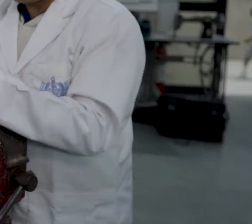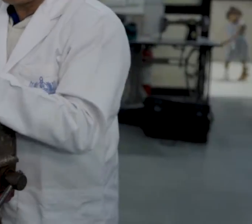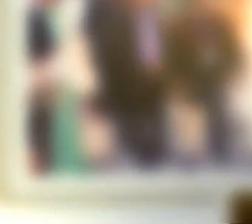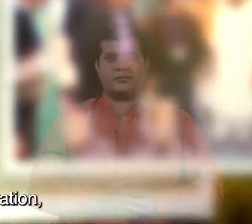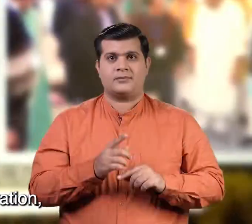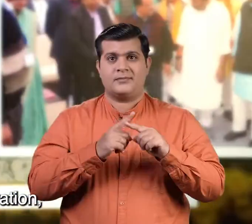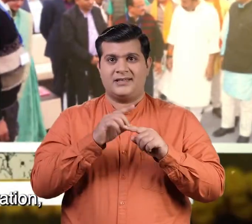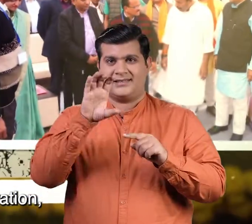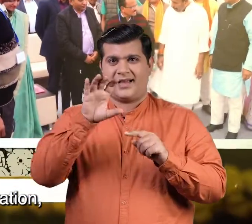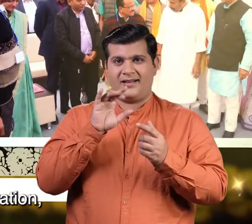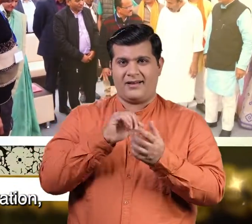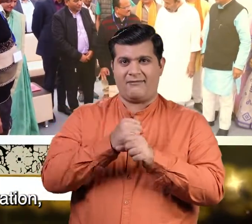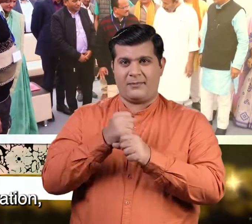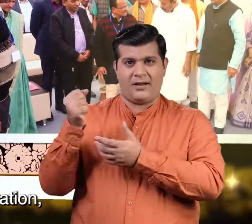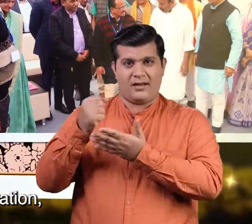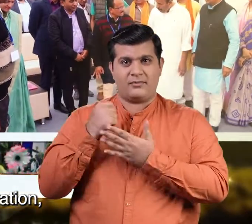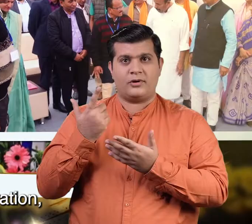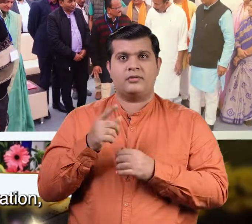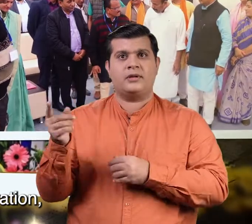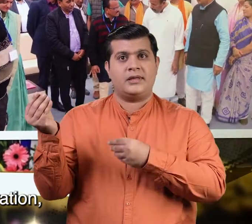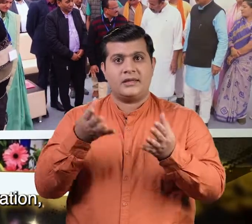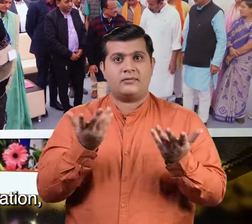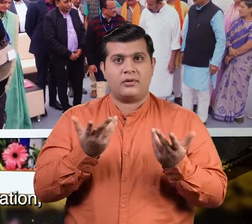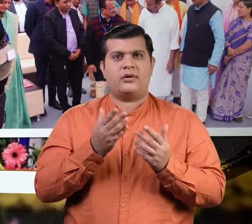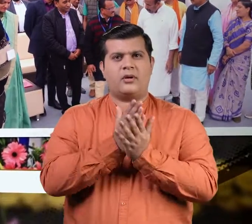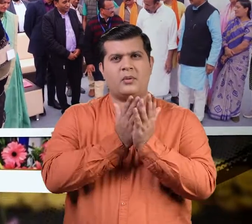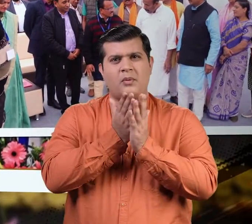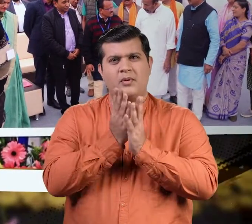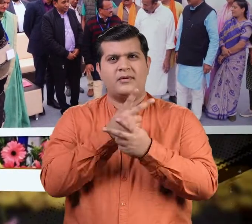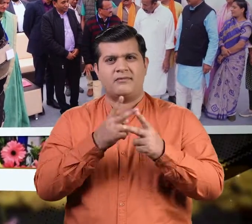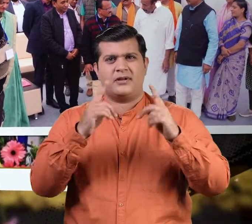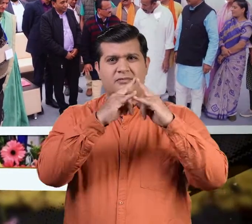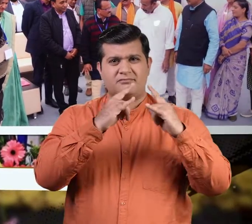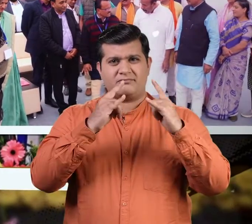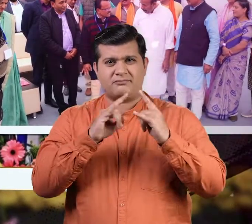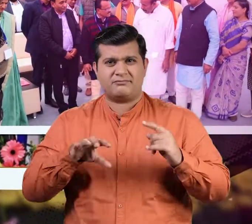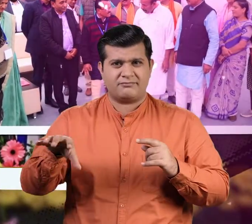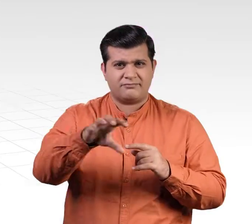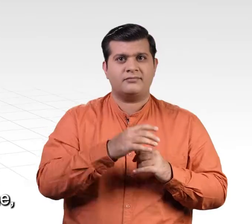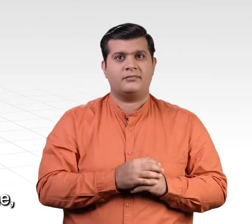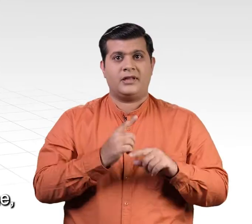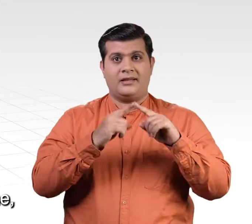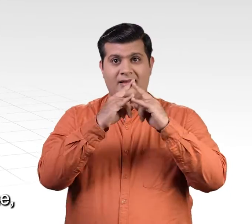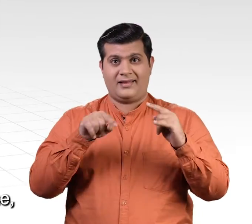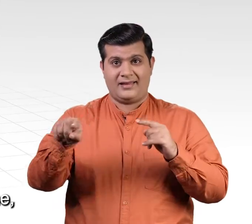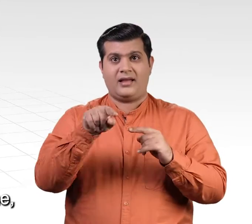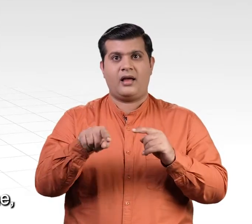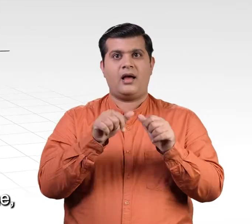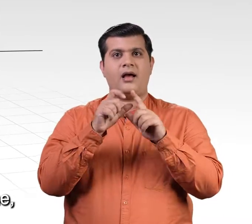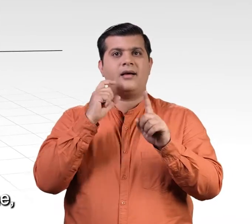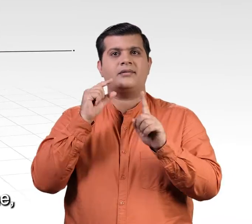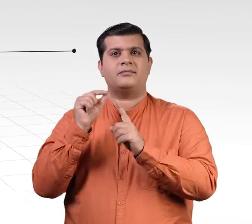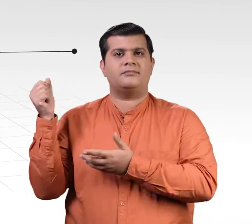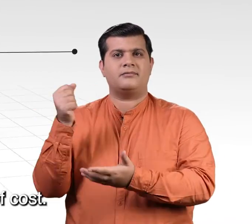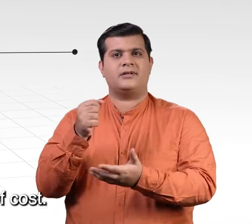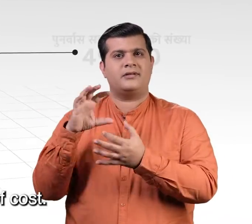है। स्थानीय प्रशासन की मदद से PDUNI-PPD द्वारा आउटरीच शिविर लगाए जाते हैं। इन शिविरों में एडिप